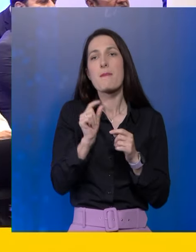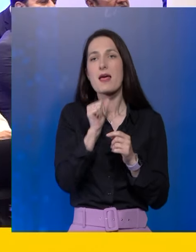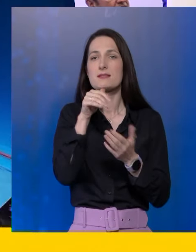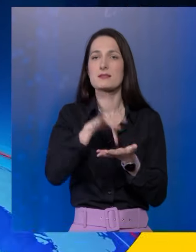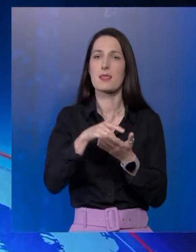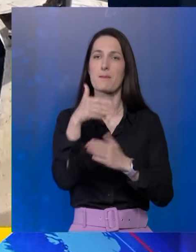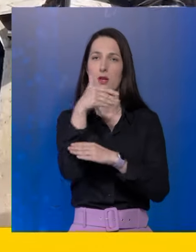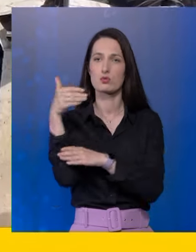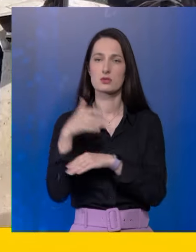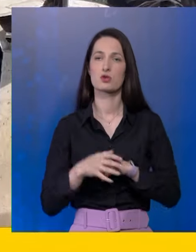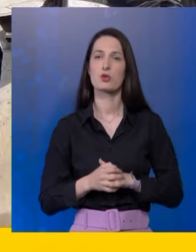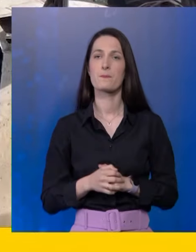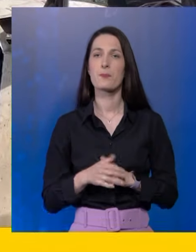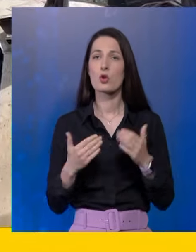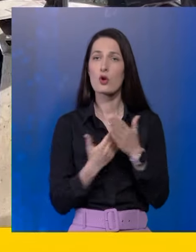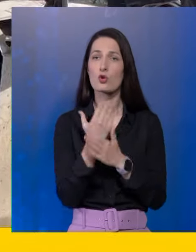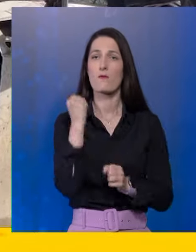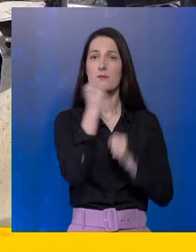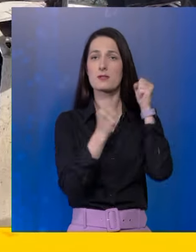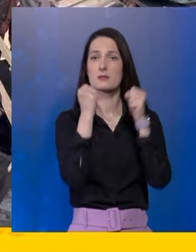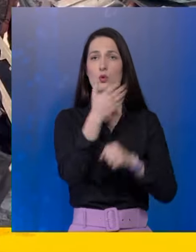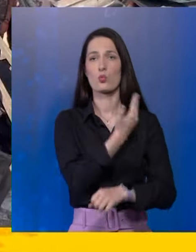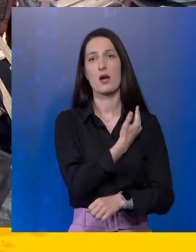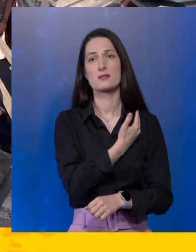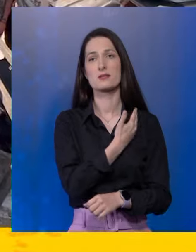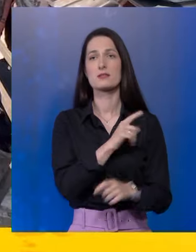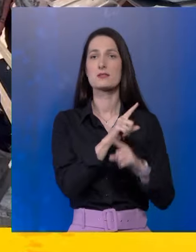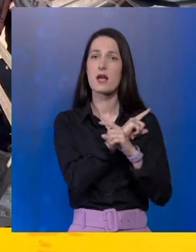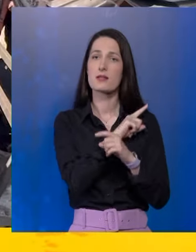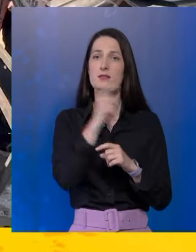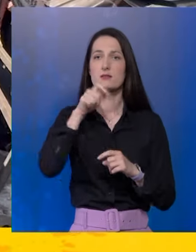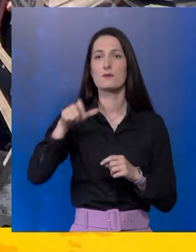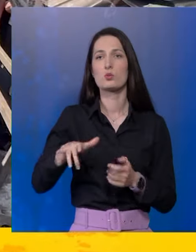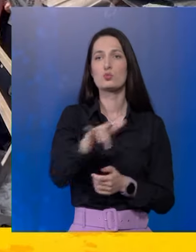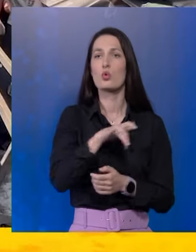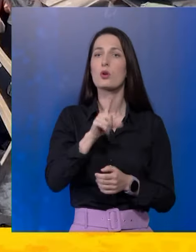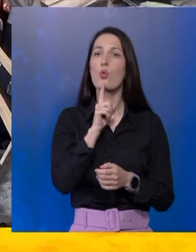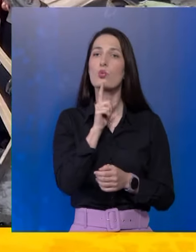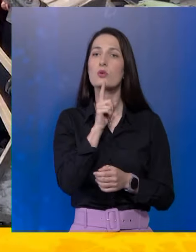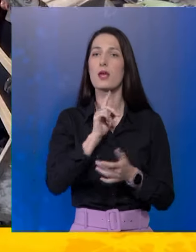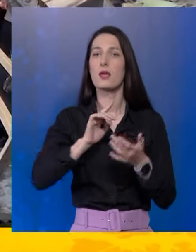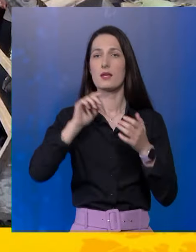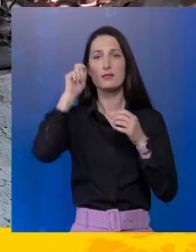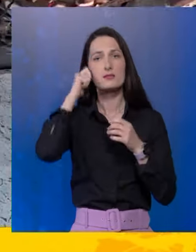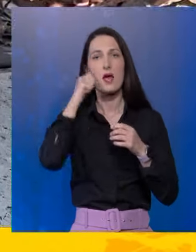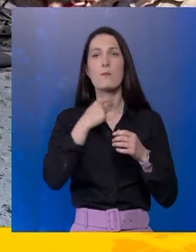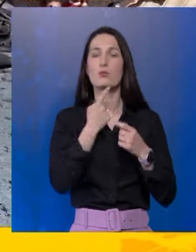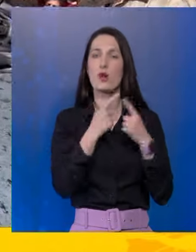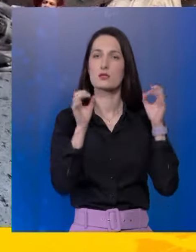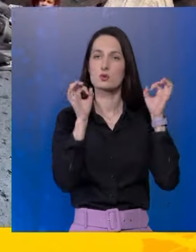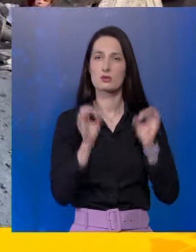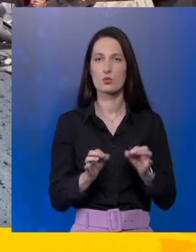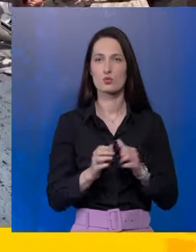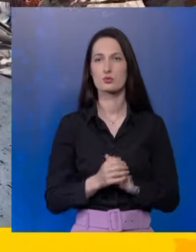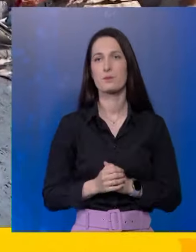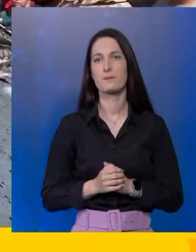preduzeća. Novi masakar u Gazi, stradali u zoni koju je Izrael proglasio sigurnom.